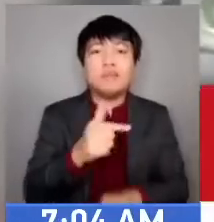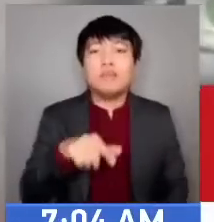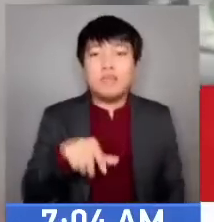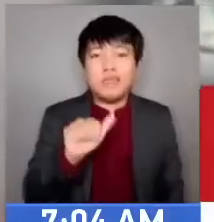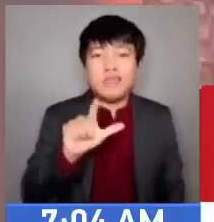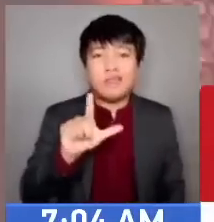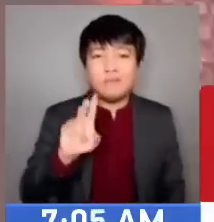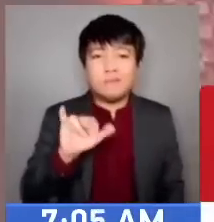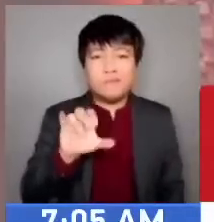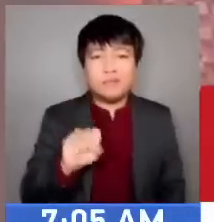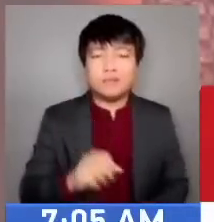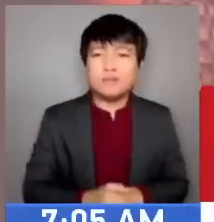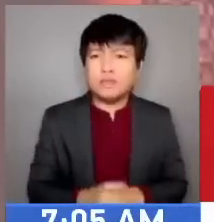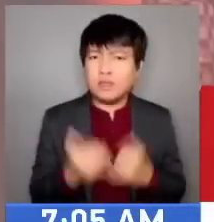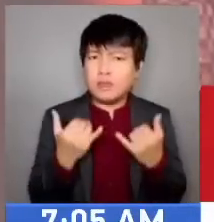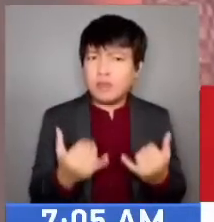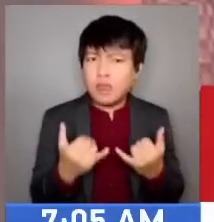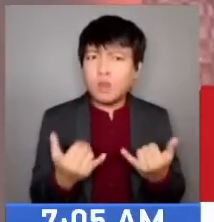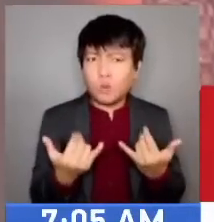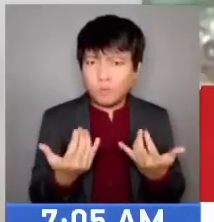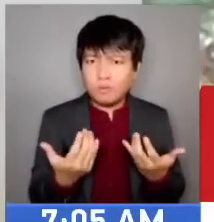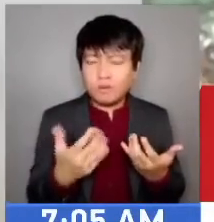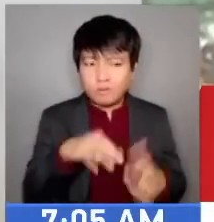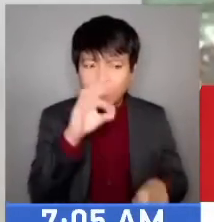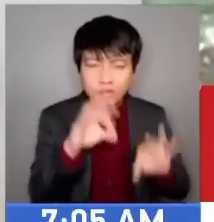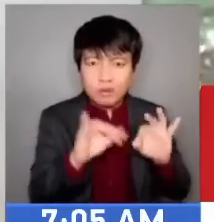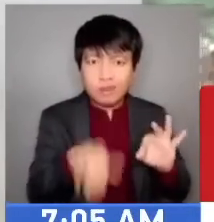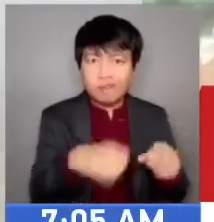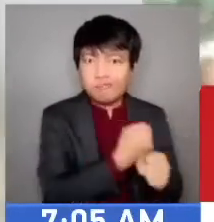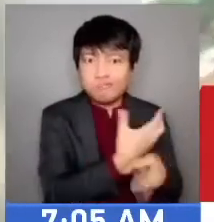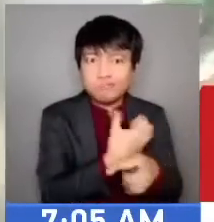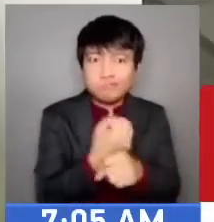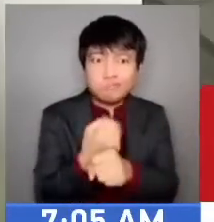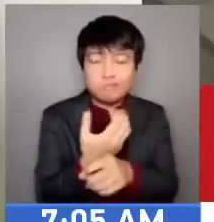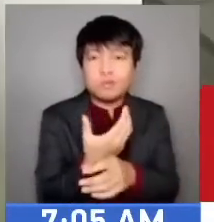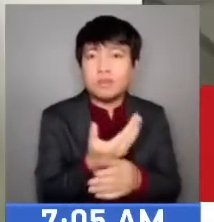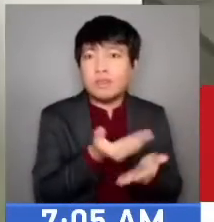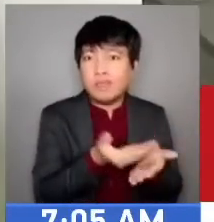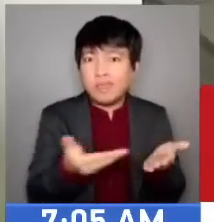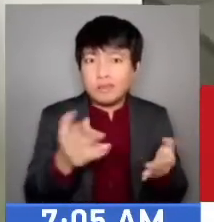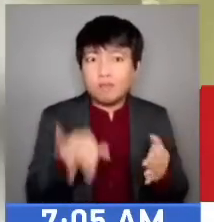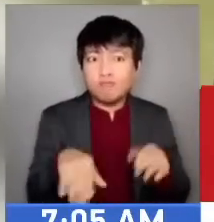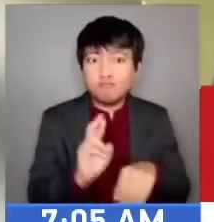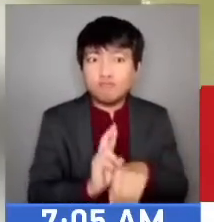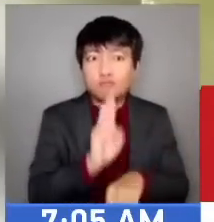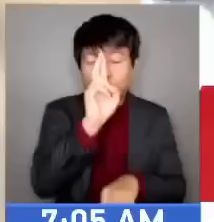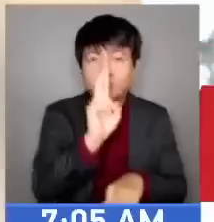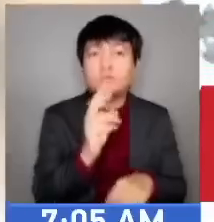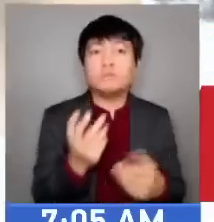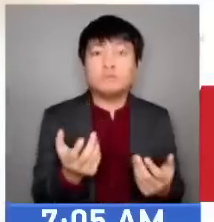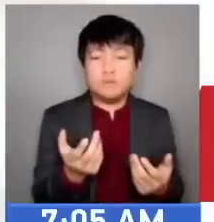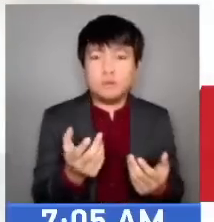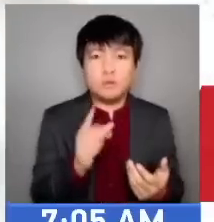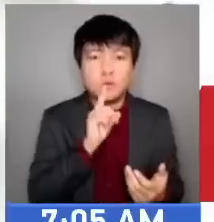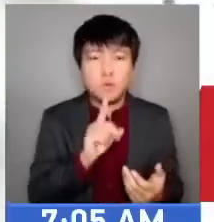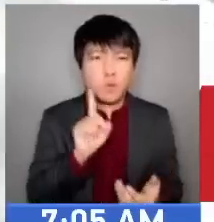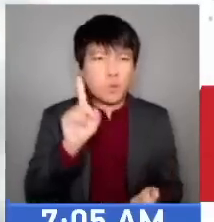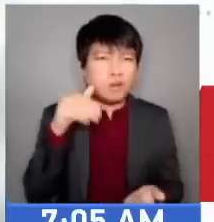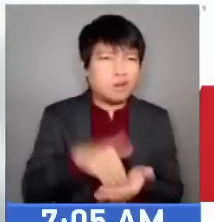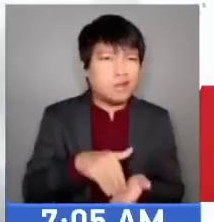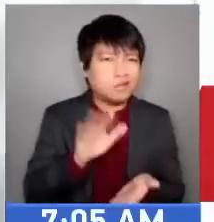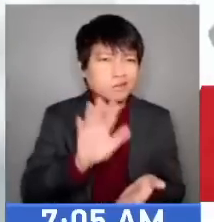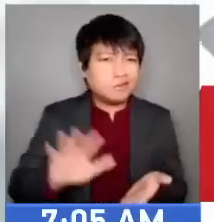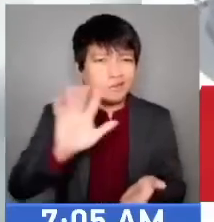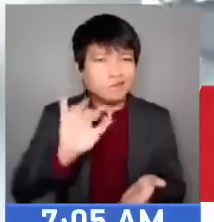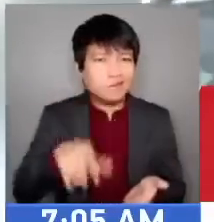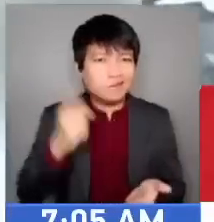Mga hinihinalang improvised explosive device, rocket-propelled grenade, nasa 1,000 bala. Mga cellphone at wires